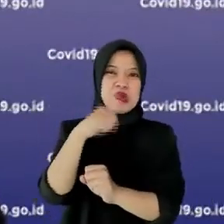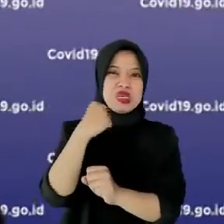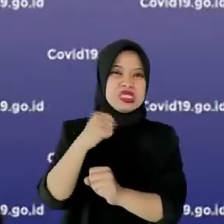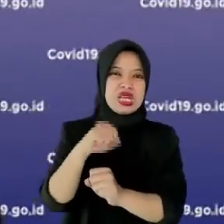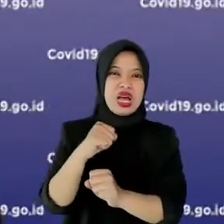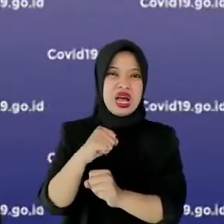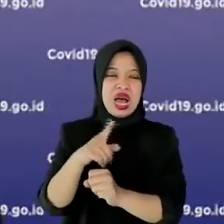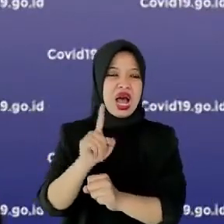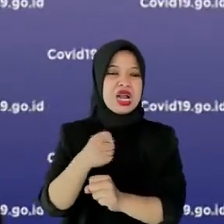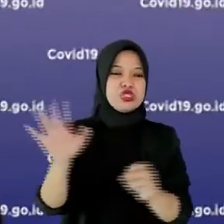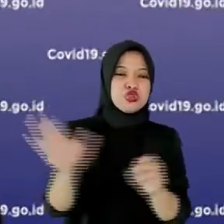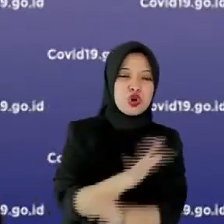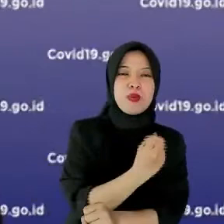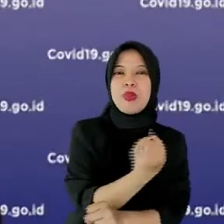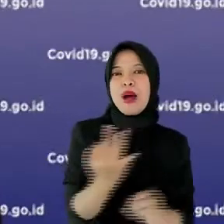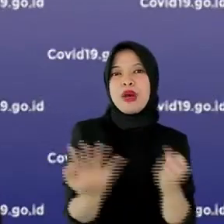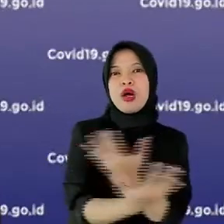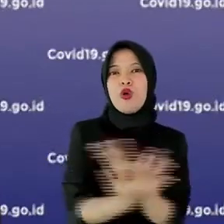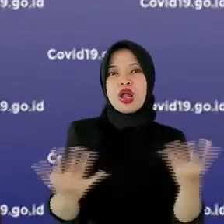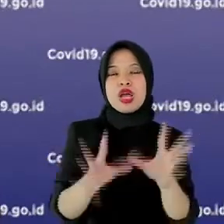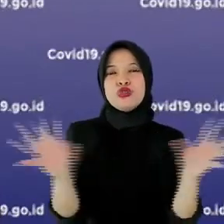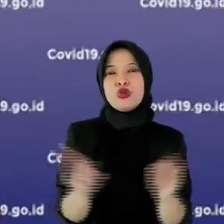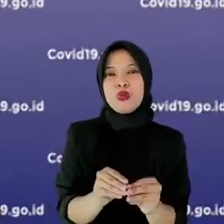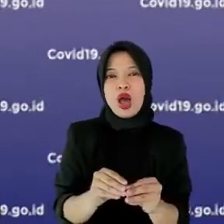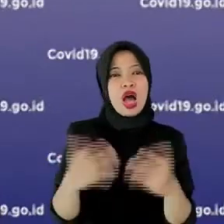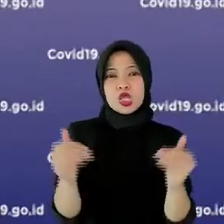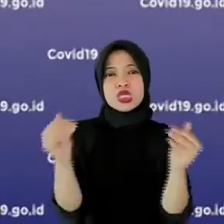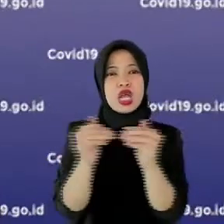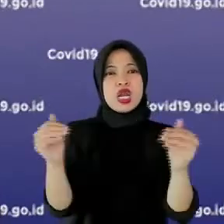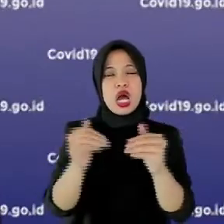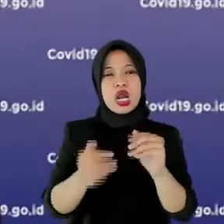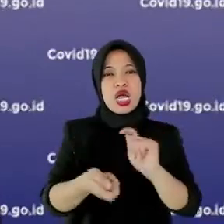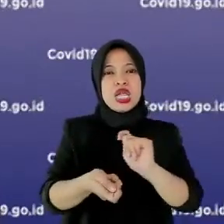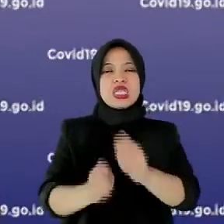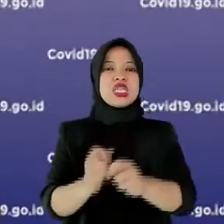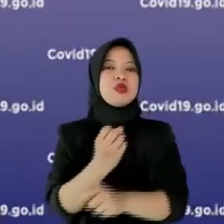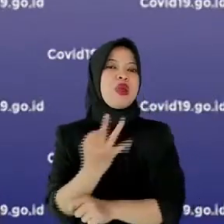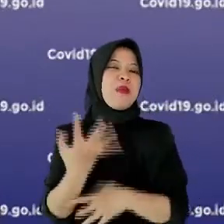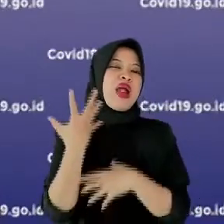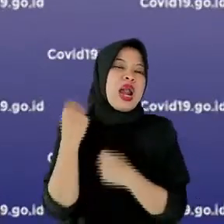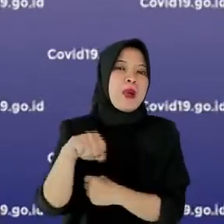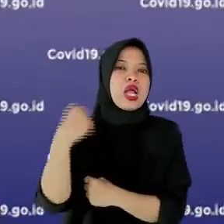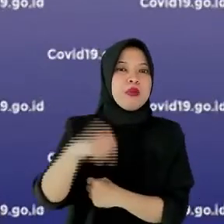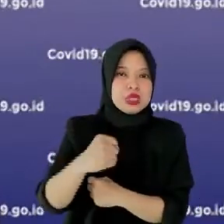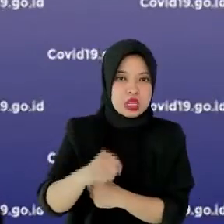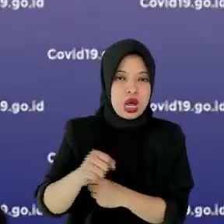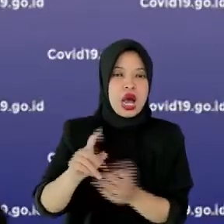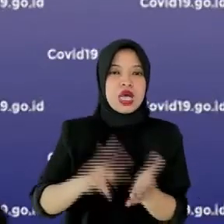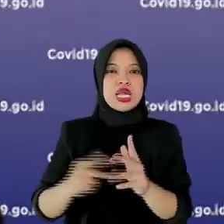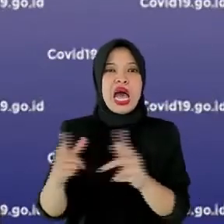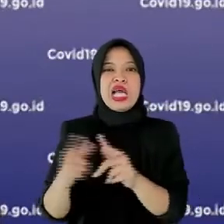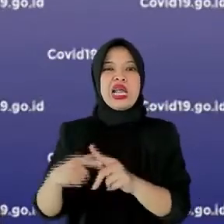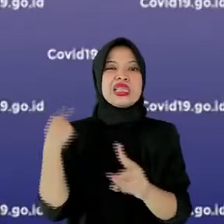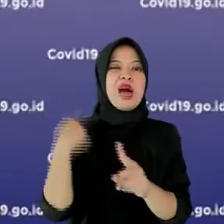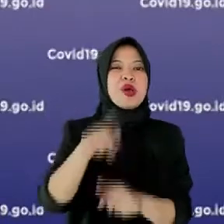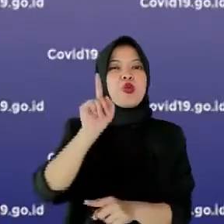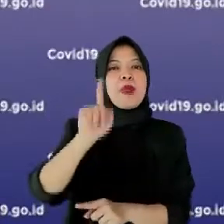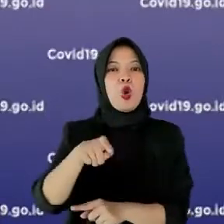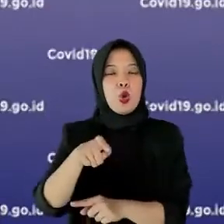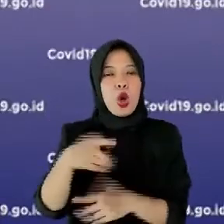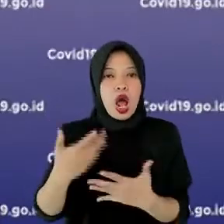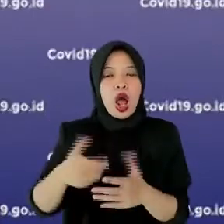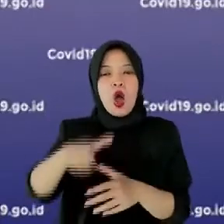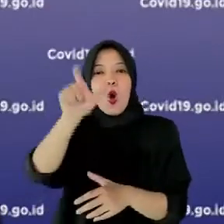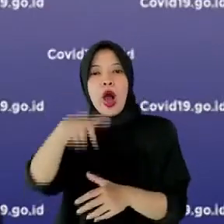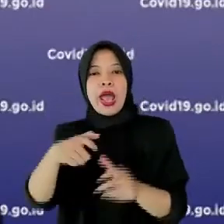untuk menutupi gitu target dari jumlah standar pemeriksaan yang diharapkan, sehingga perlu ada penambahan alat. Kemudian